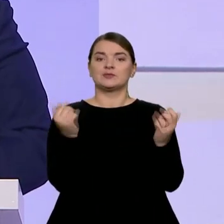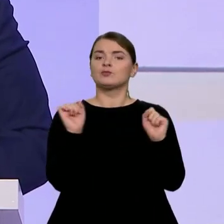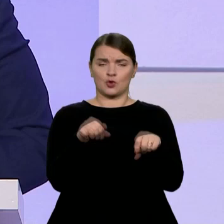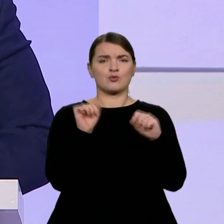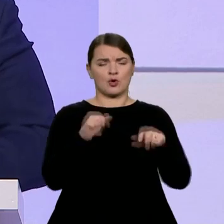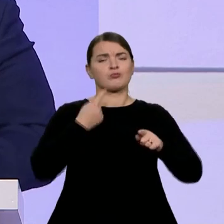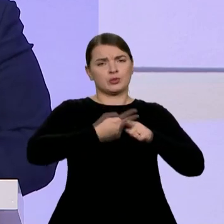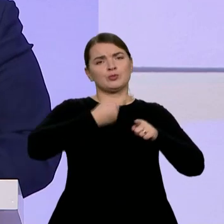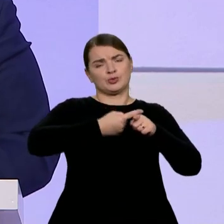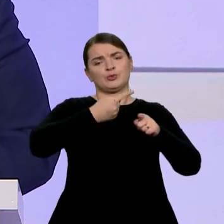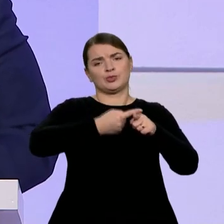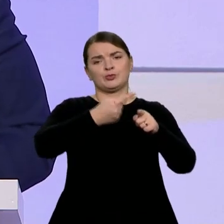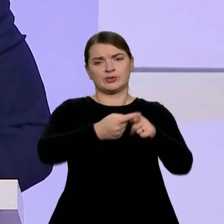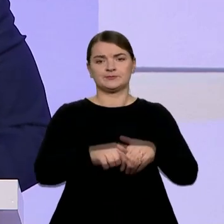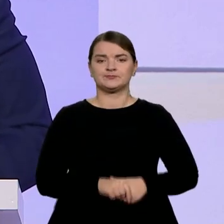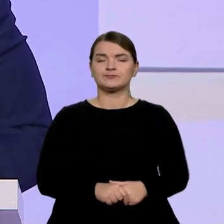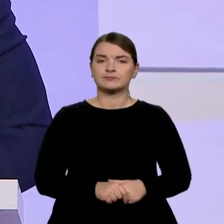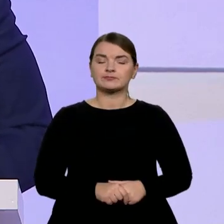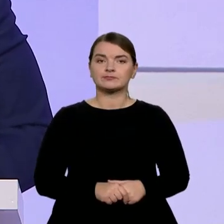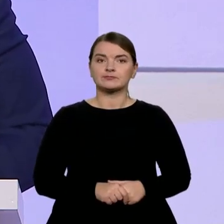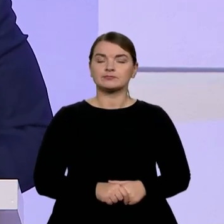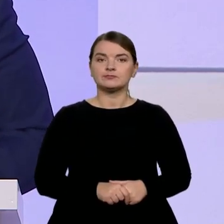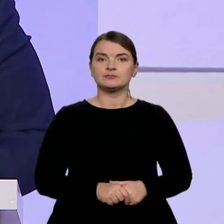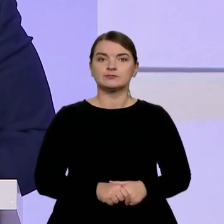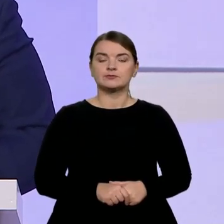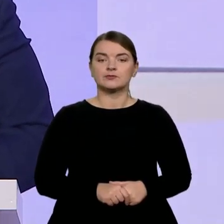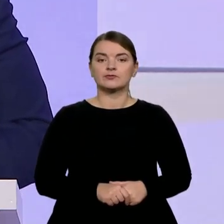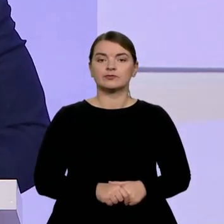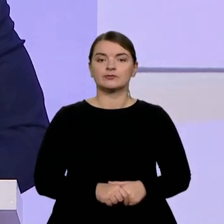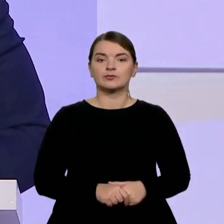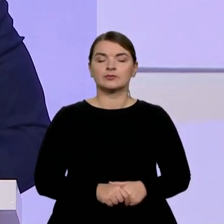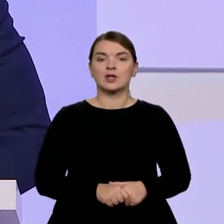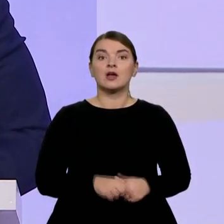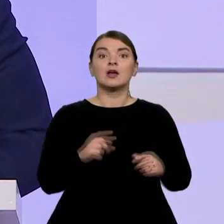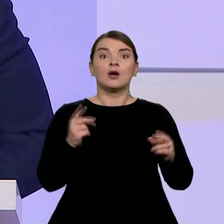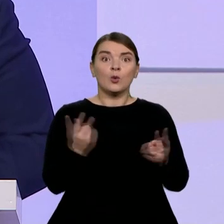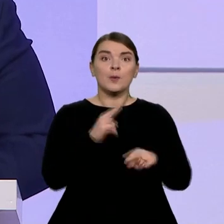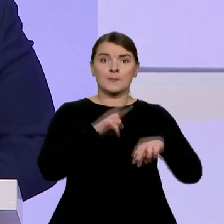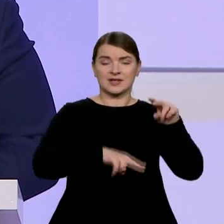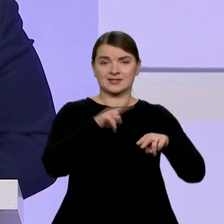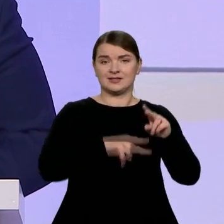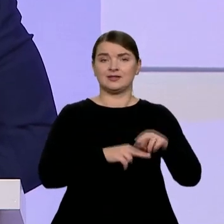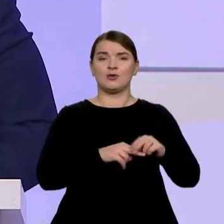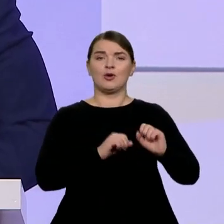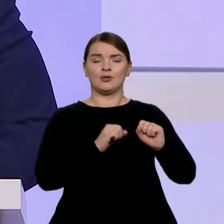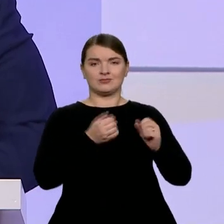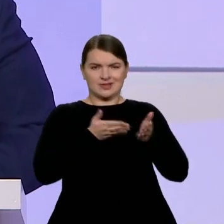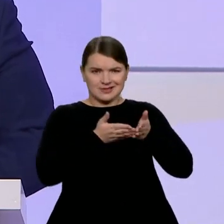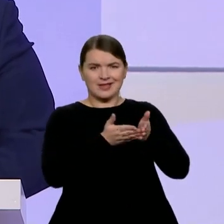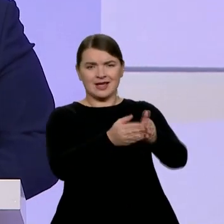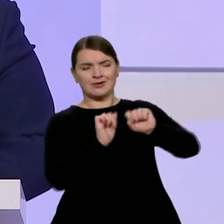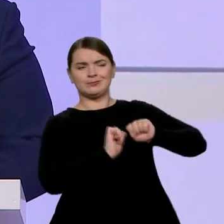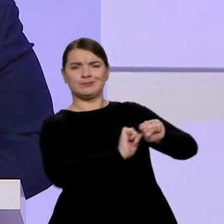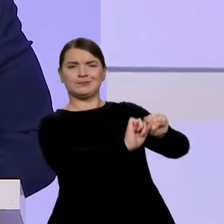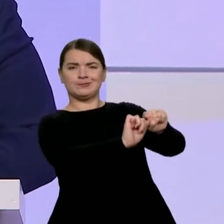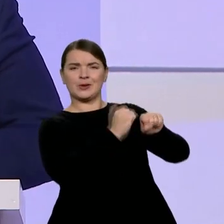žymiai daugiau padaryti. Pirmiausia, tai reikėtų pagaliau pastatyti būrėjimo bazę Rėkyvoje, dėl to, kad ten